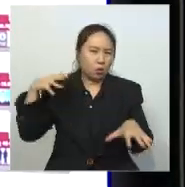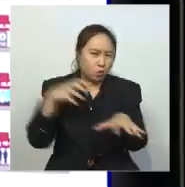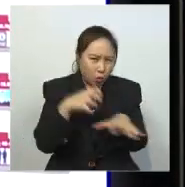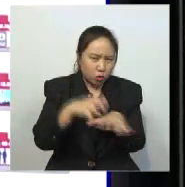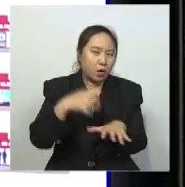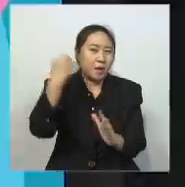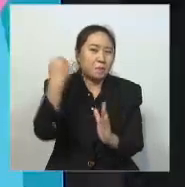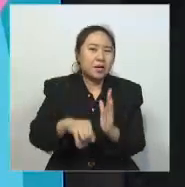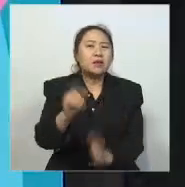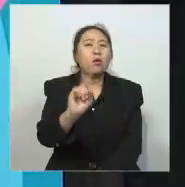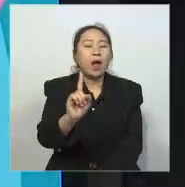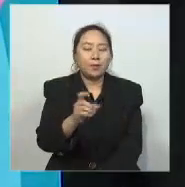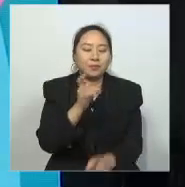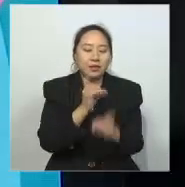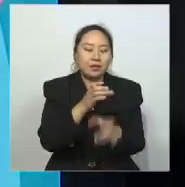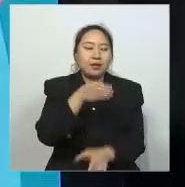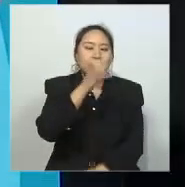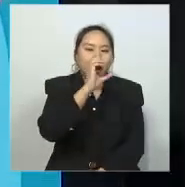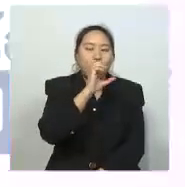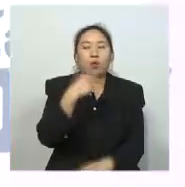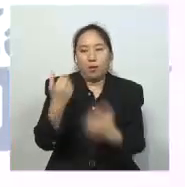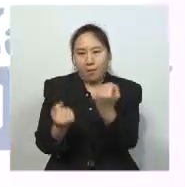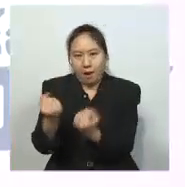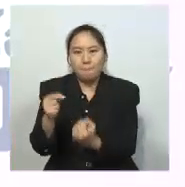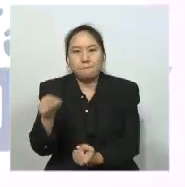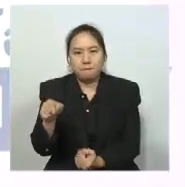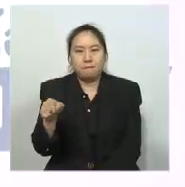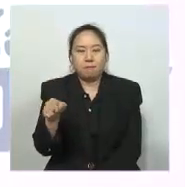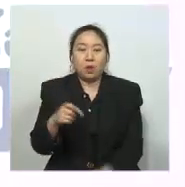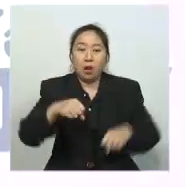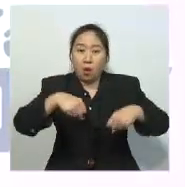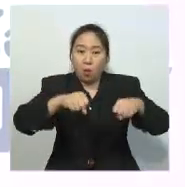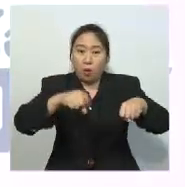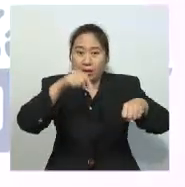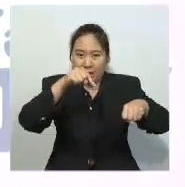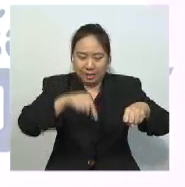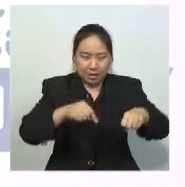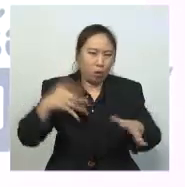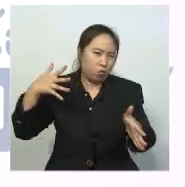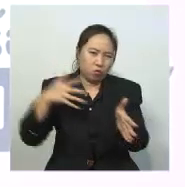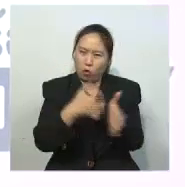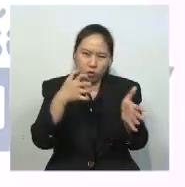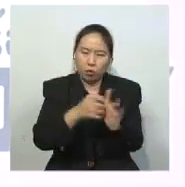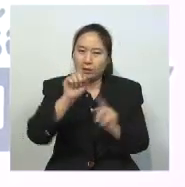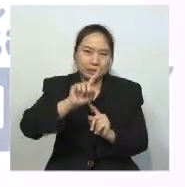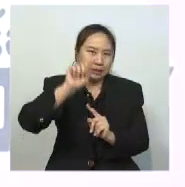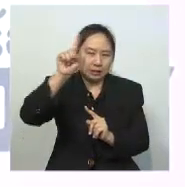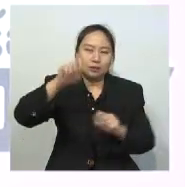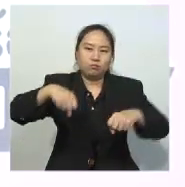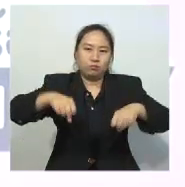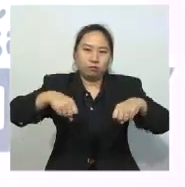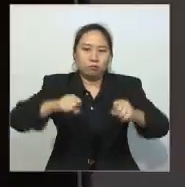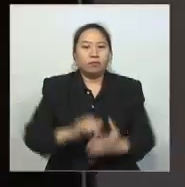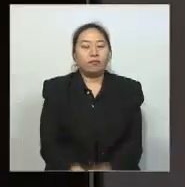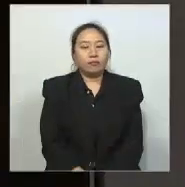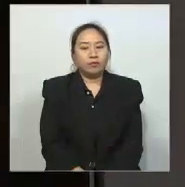ตุก็คือดื่มแล้วขับส่วนรถจักรยานยนต์ก็ยังคงเป็นยานพาหนะที่เกิดอุบัติเหตุสูงสุดอยู่นะคะ